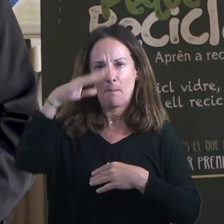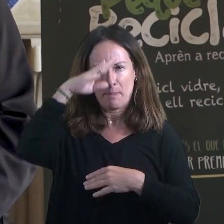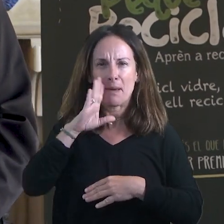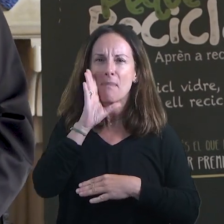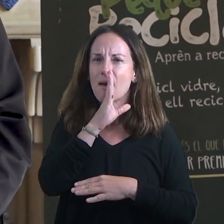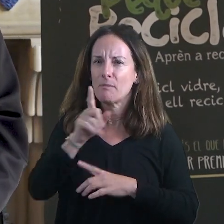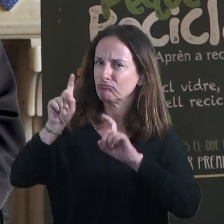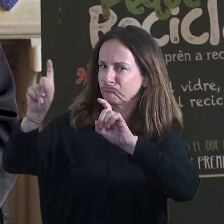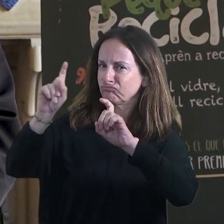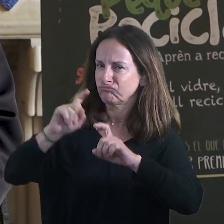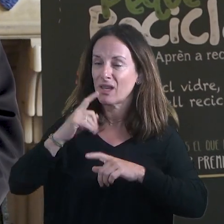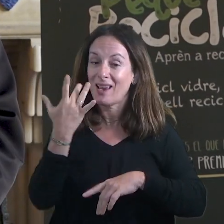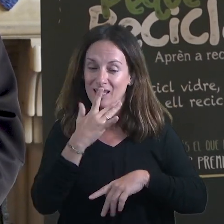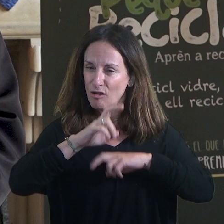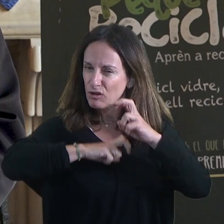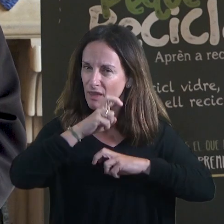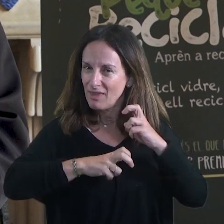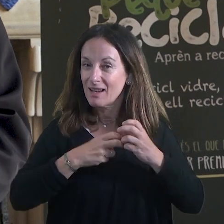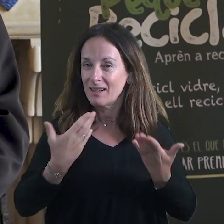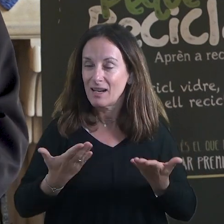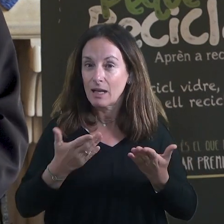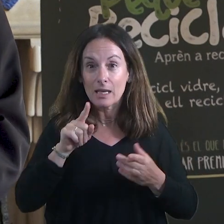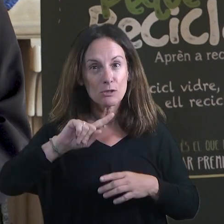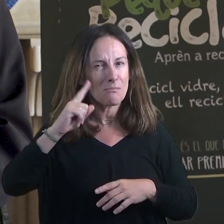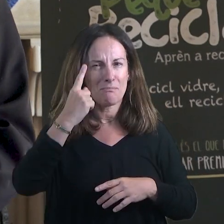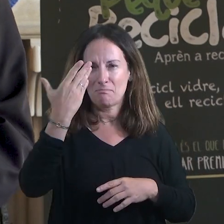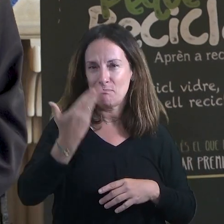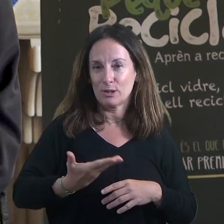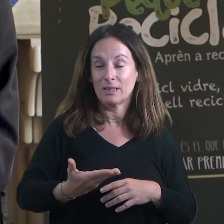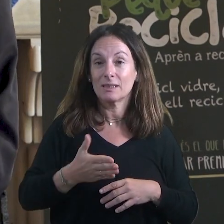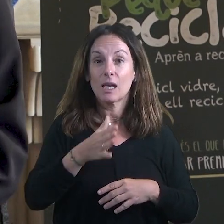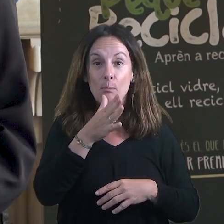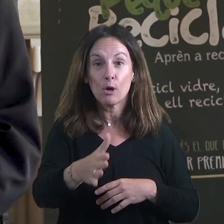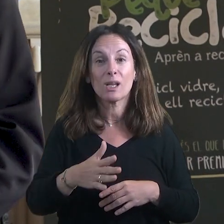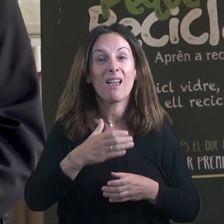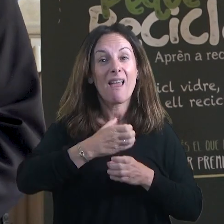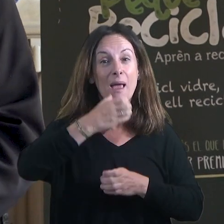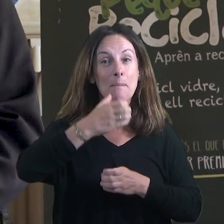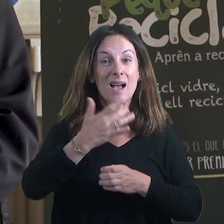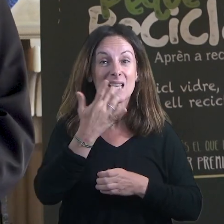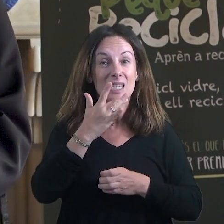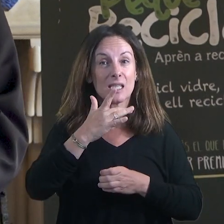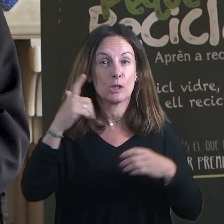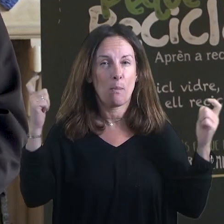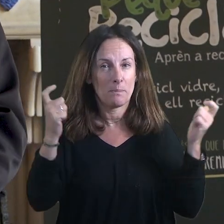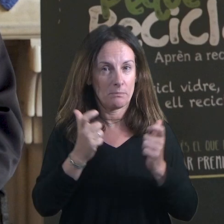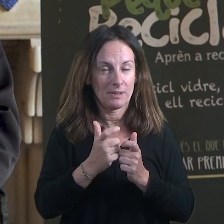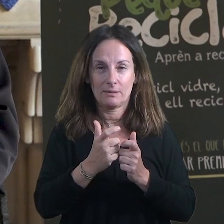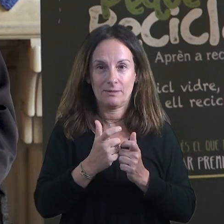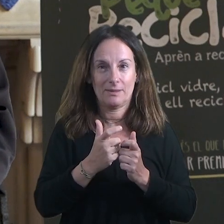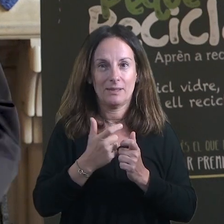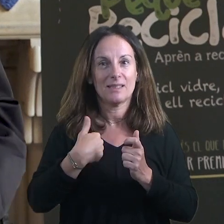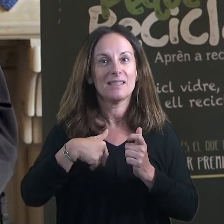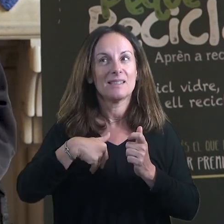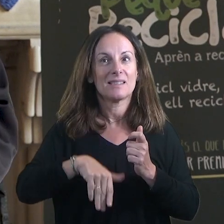és el principal, perquè aquesta reducció d'envasos de vidre que no van ja directament